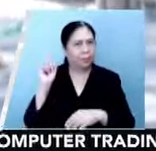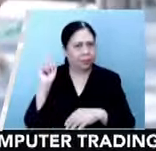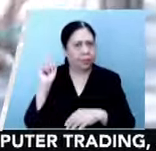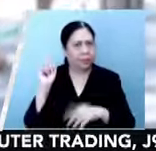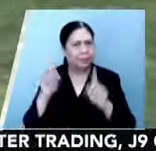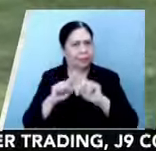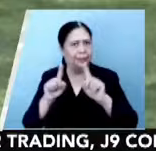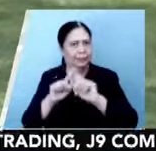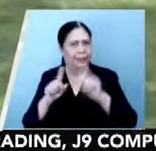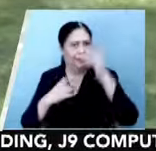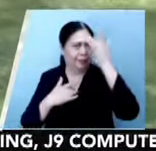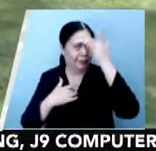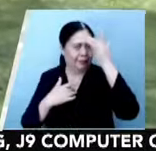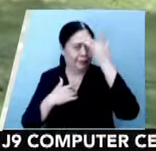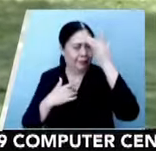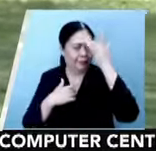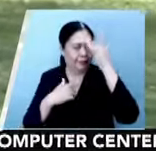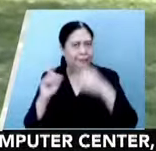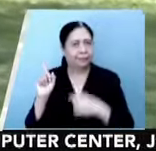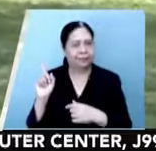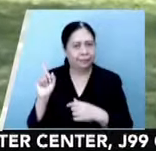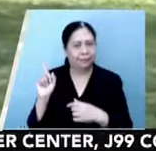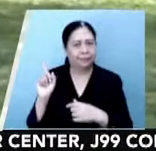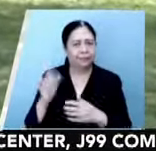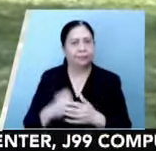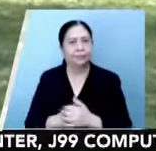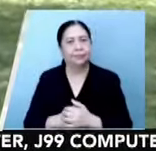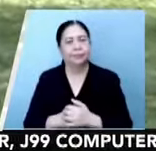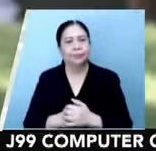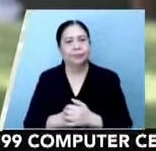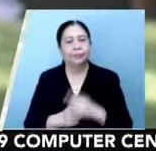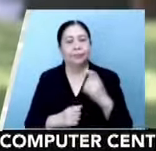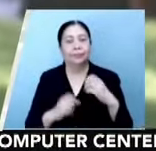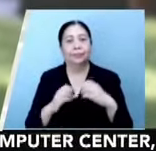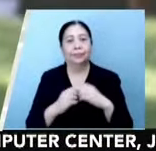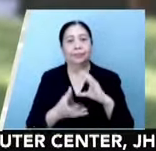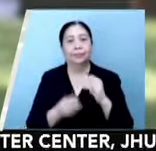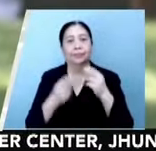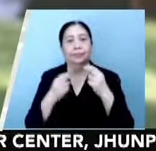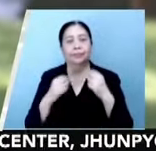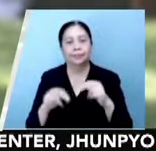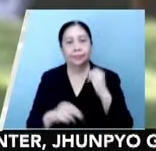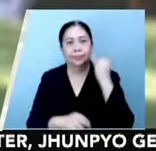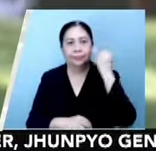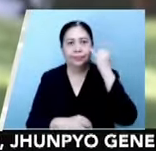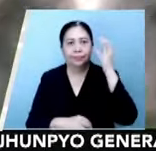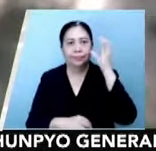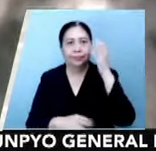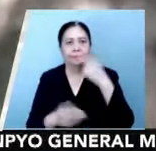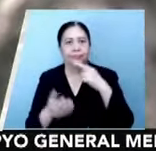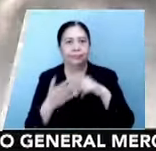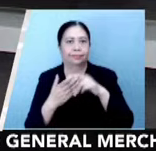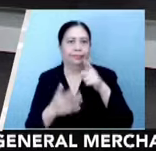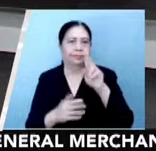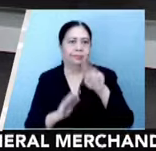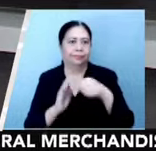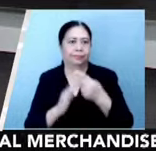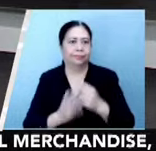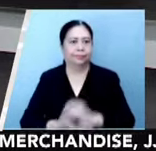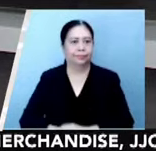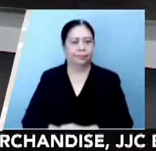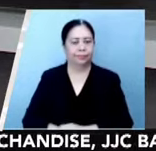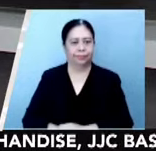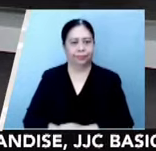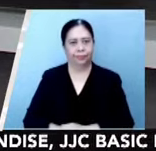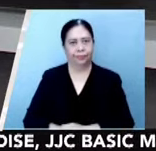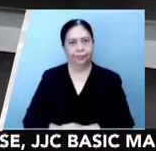hepatitis B, tuberculosis at meningitis. Para sa GMA Integrated News, Ian Cruz nakatutok, 24 oras.